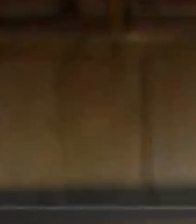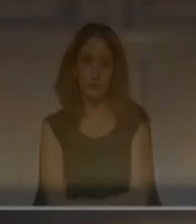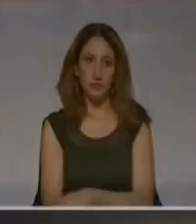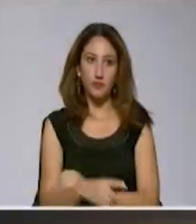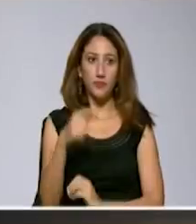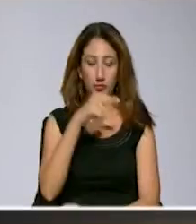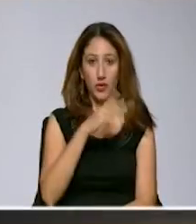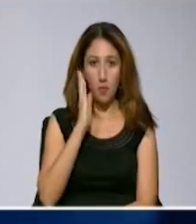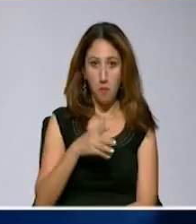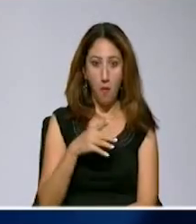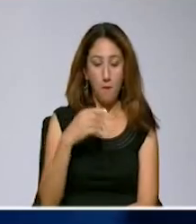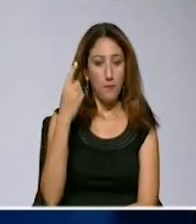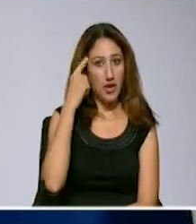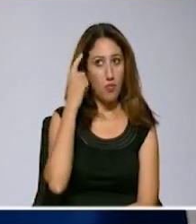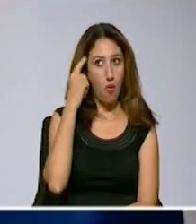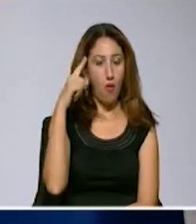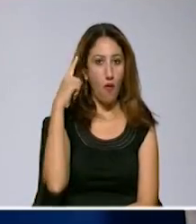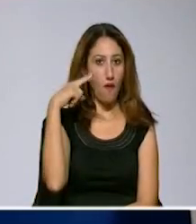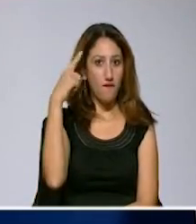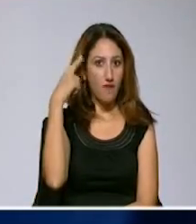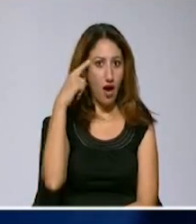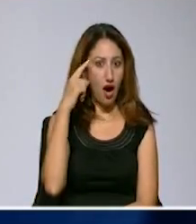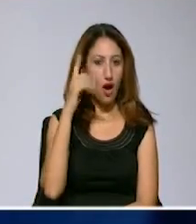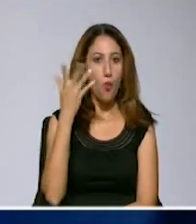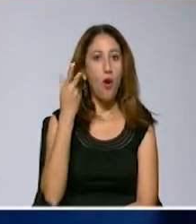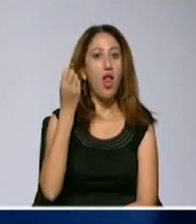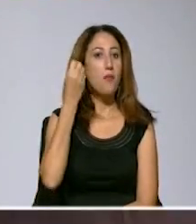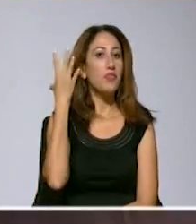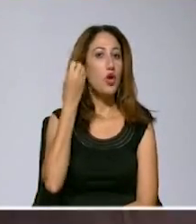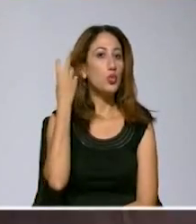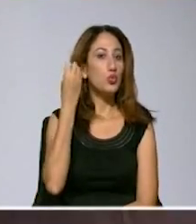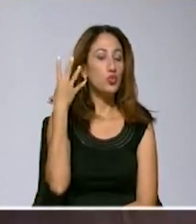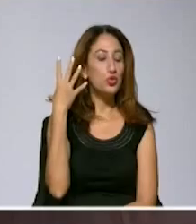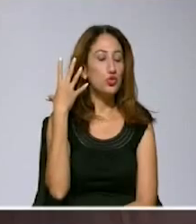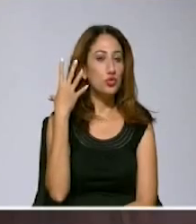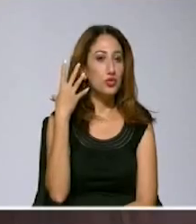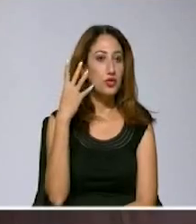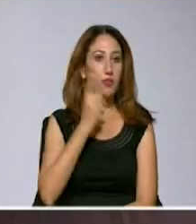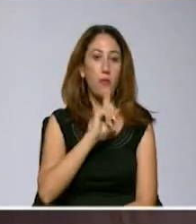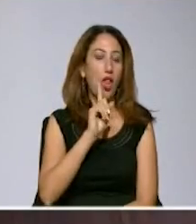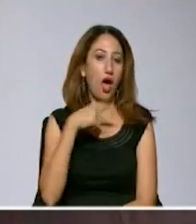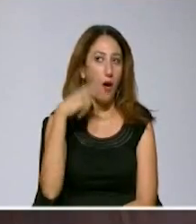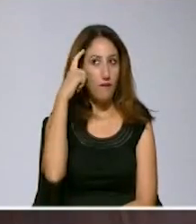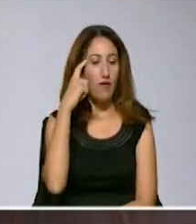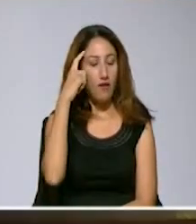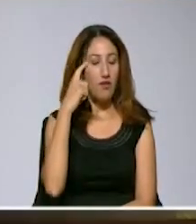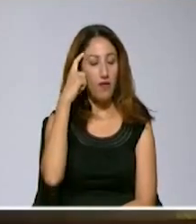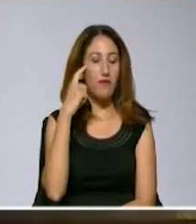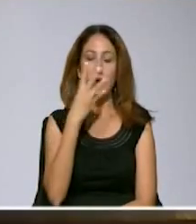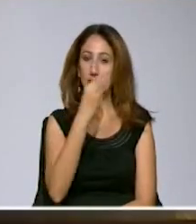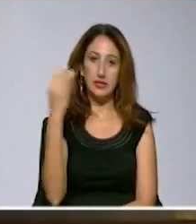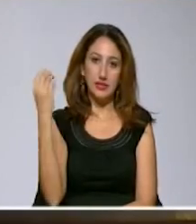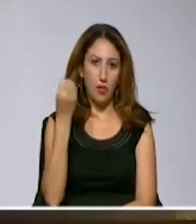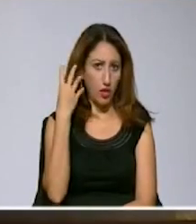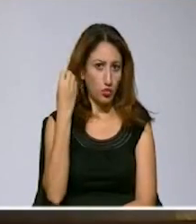بتعرفي تشتري دماغك؟ لا، مش من الناس اللي بعرف اشتري دماغي قوي، يعني باخد كل حاجه على قلبي قوي. لا، سهل اي حد ان